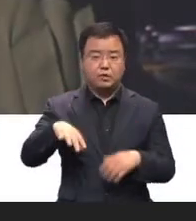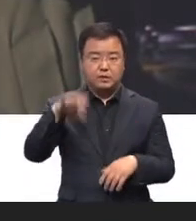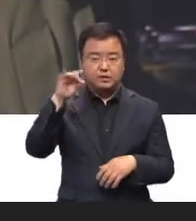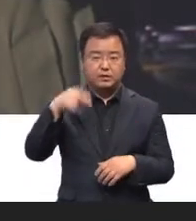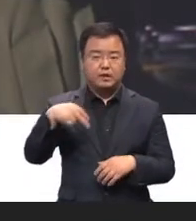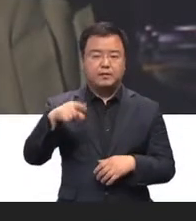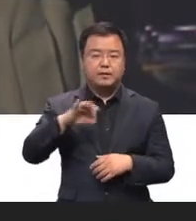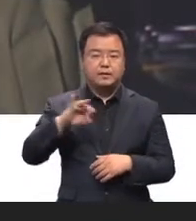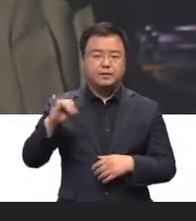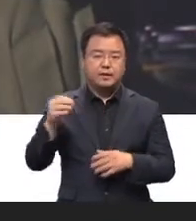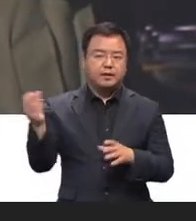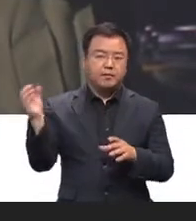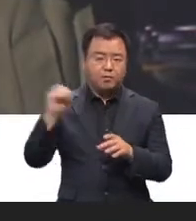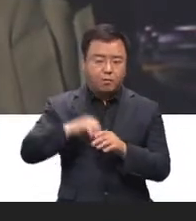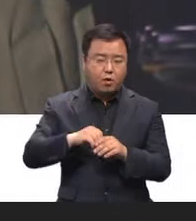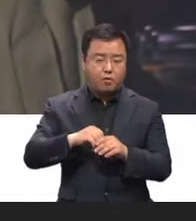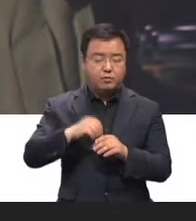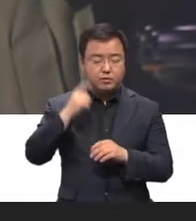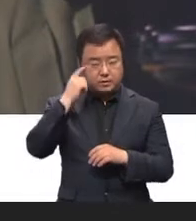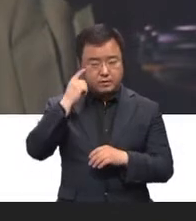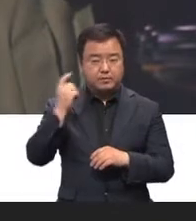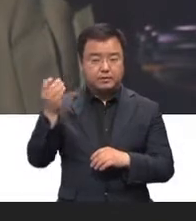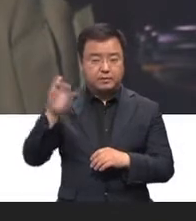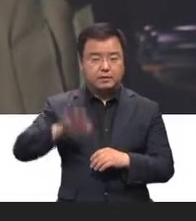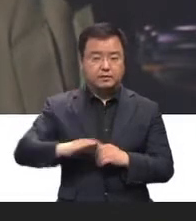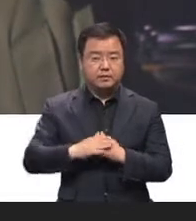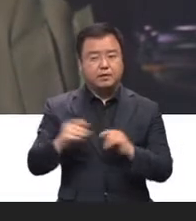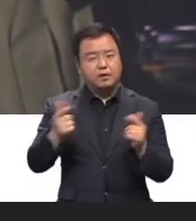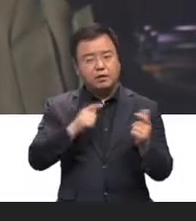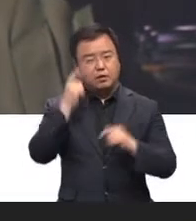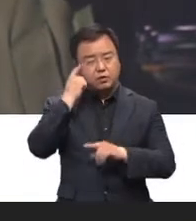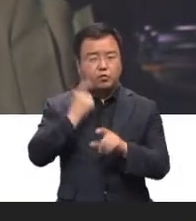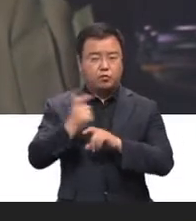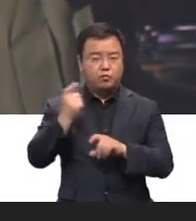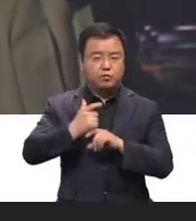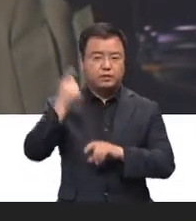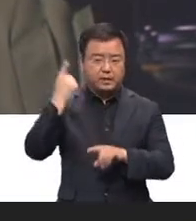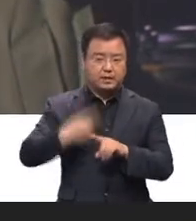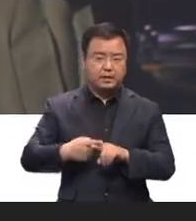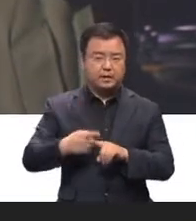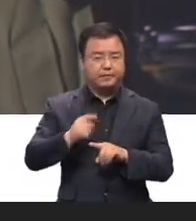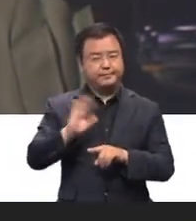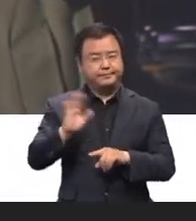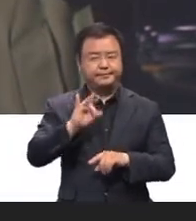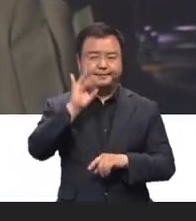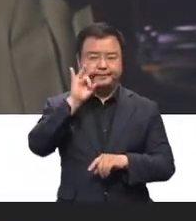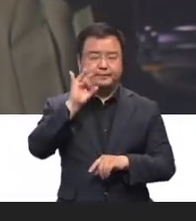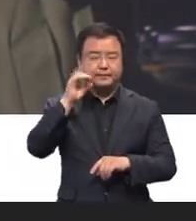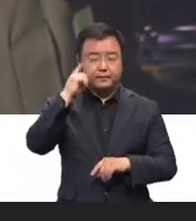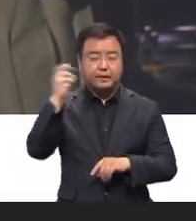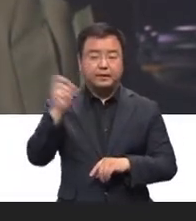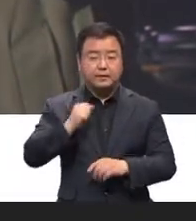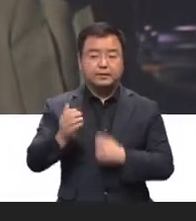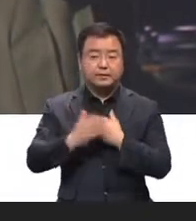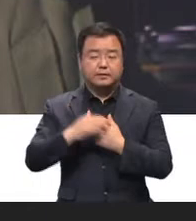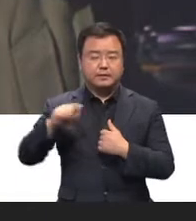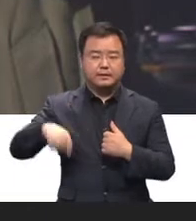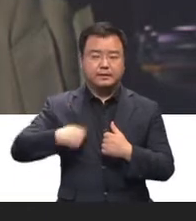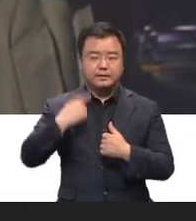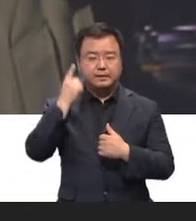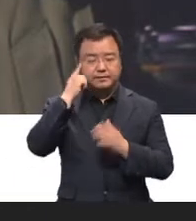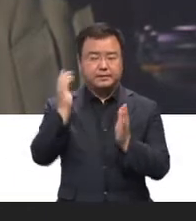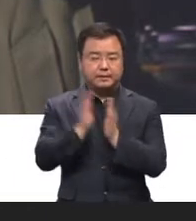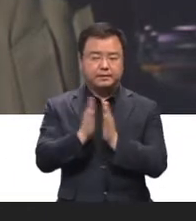포함해 시키려고 하다가 어 좀 이런저런 고심 끝에 알곤 좀 너무했다 싶어서 자체적으로 이렇게 제외했다 는